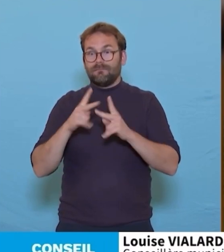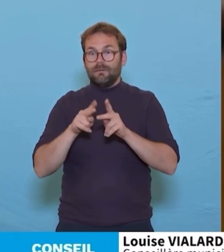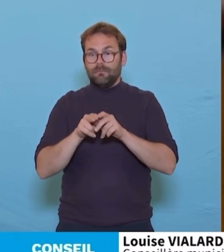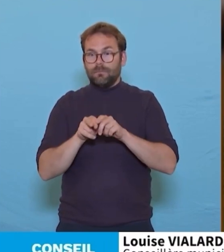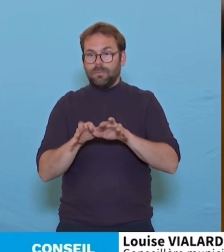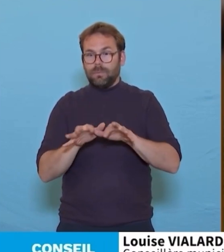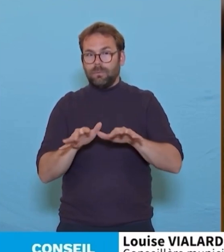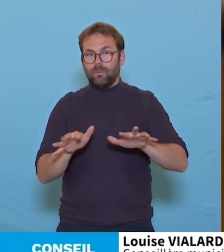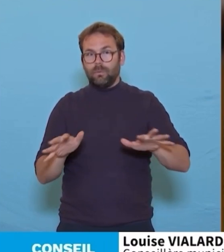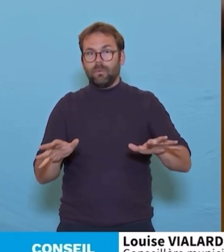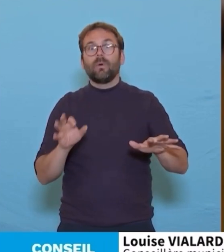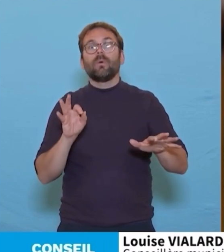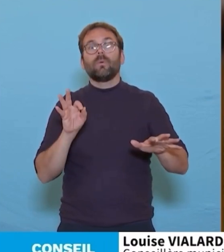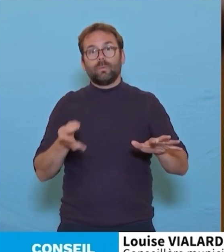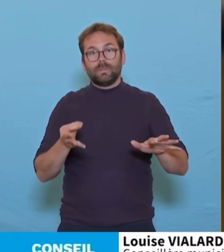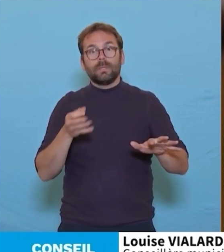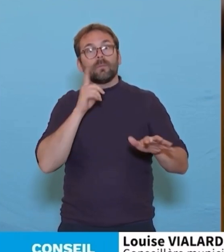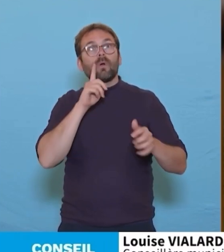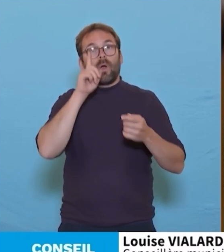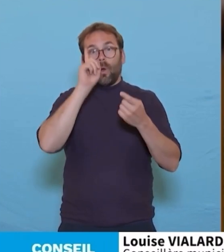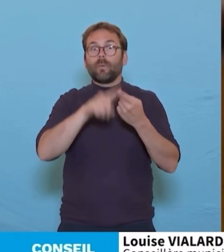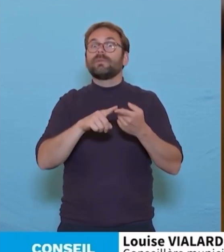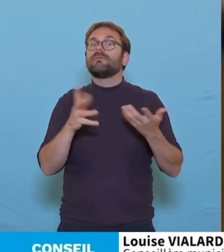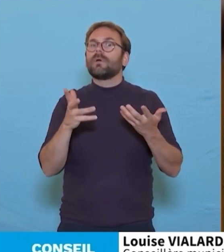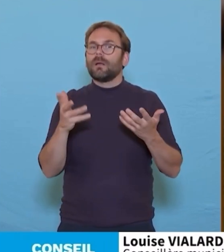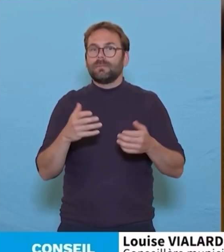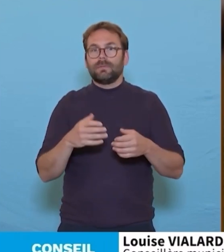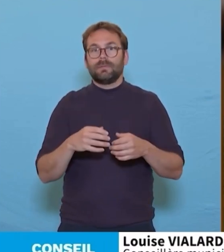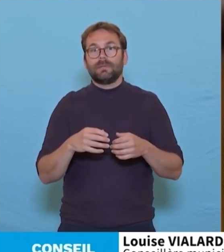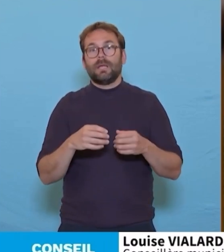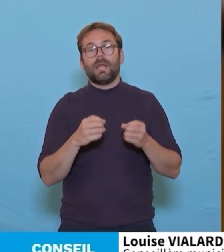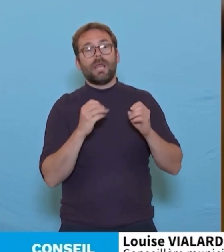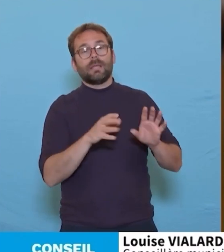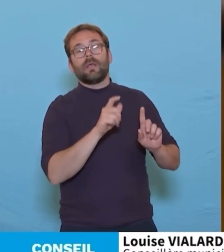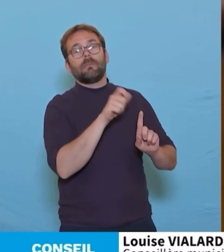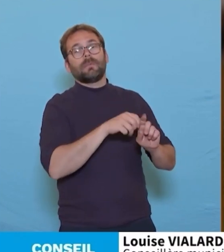Parce que l'objectif au final, c'est bien de ne laisser personne au bord de la route. Je vous remercie.